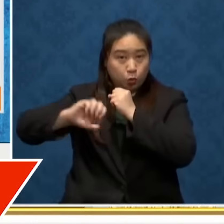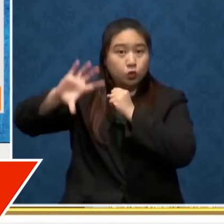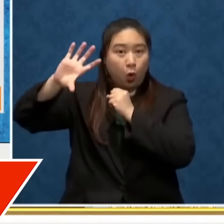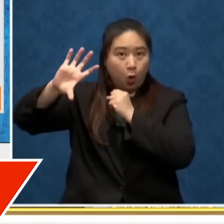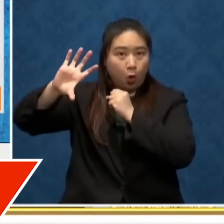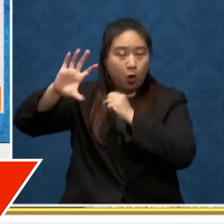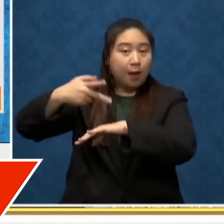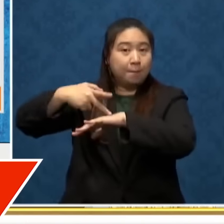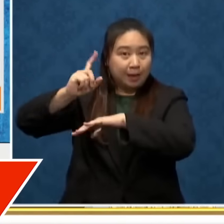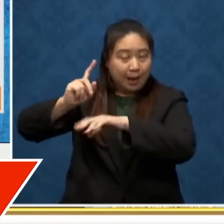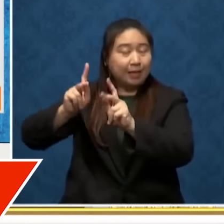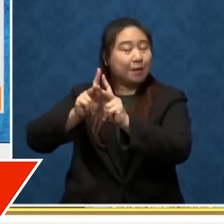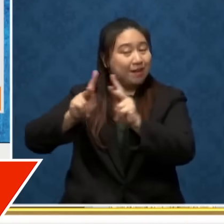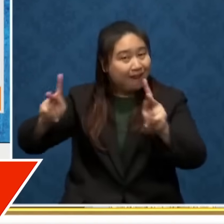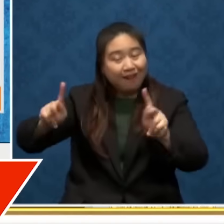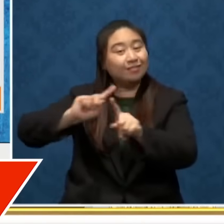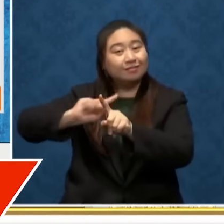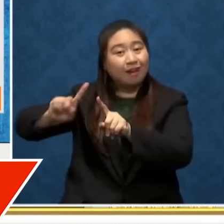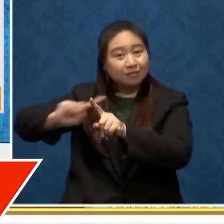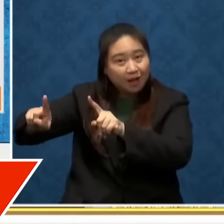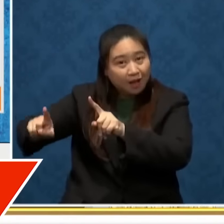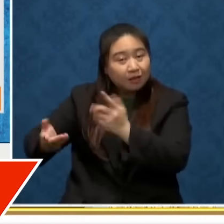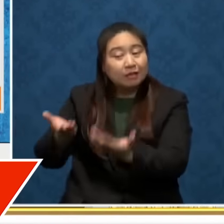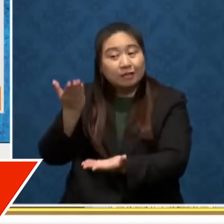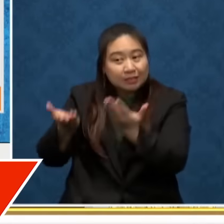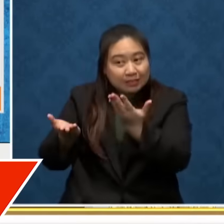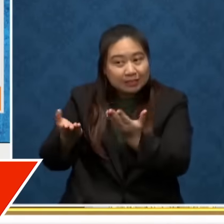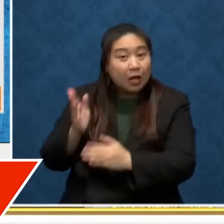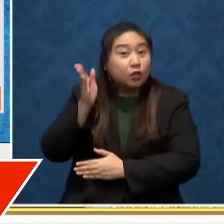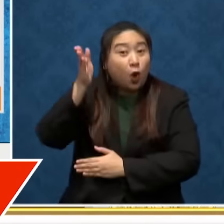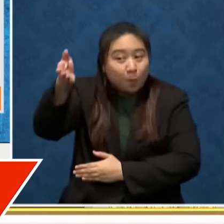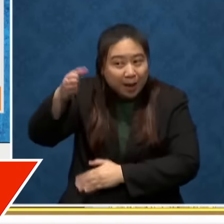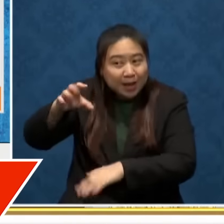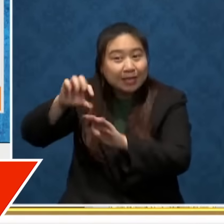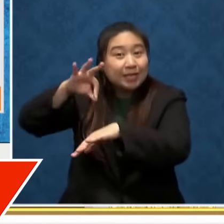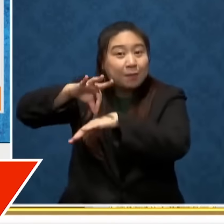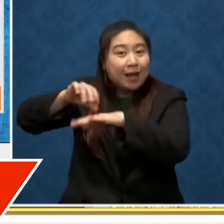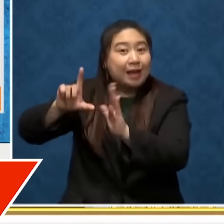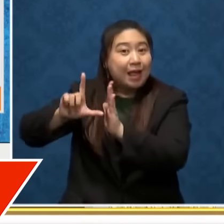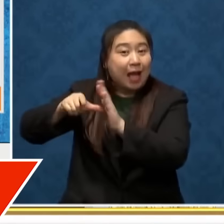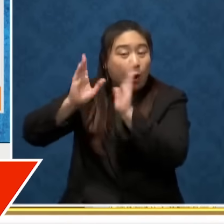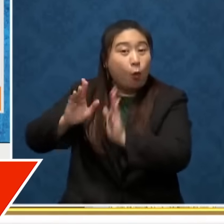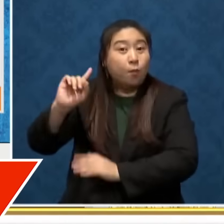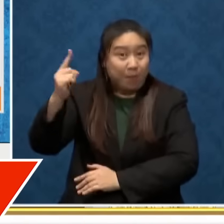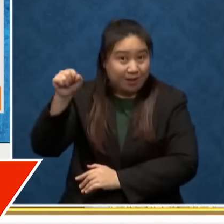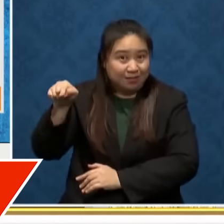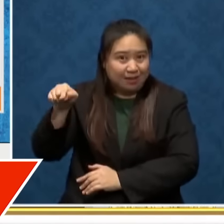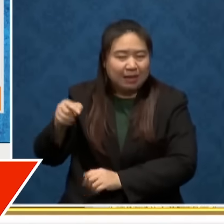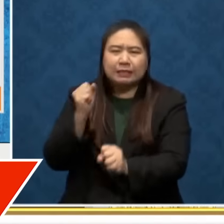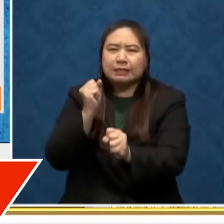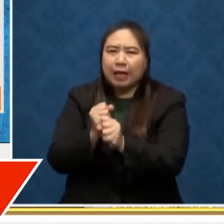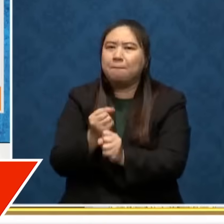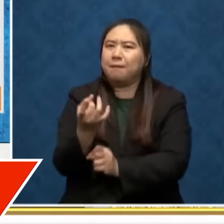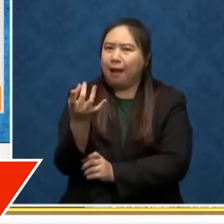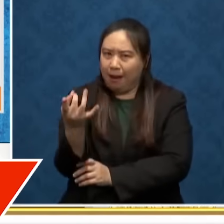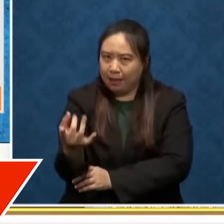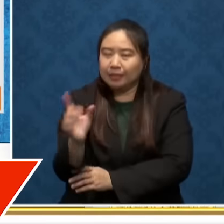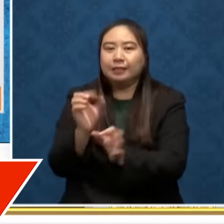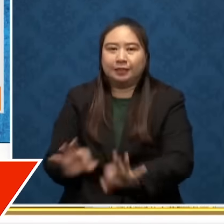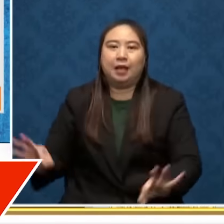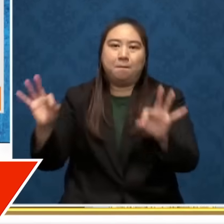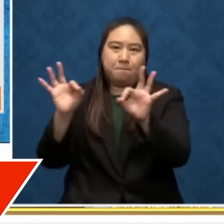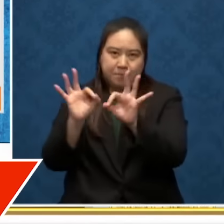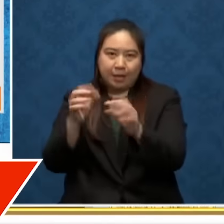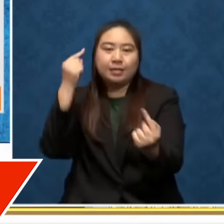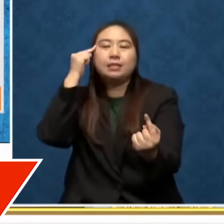านประธานกรรมการต่างๆหรือว่าที่เลขาใหม่เนี่ยนะครับว่าท่านจะดำเนินการอย่างไรขอให้คำนึงถึงผล